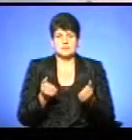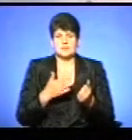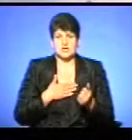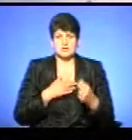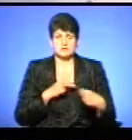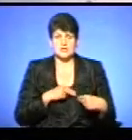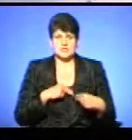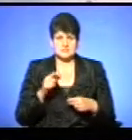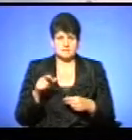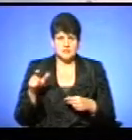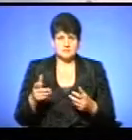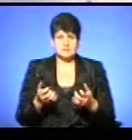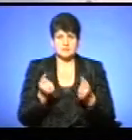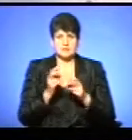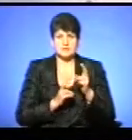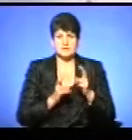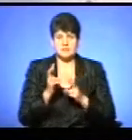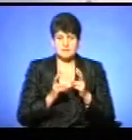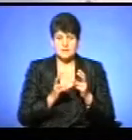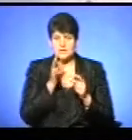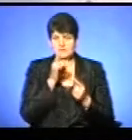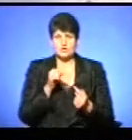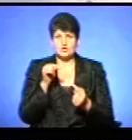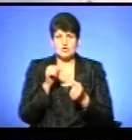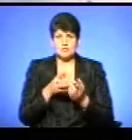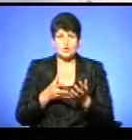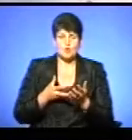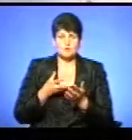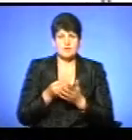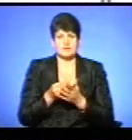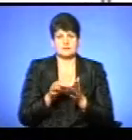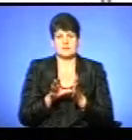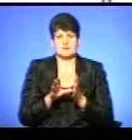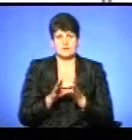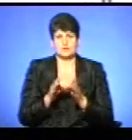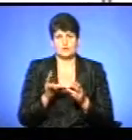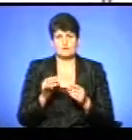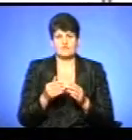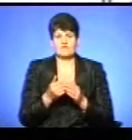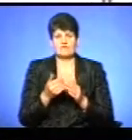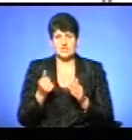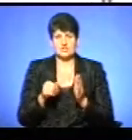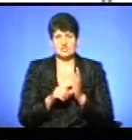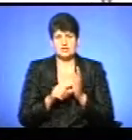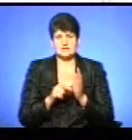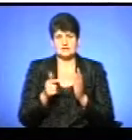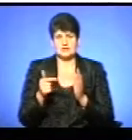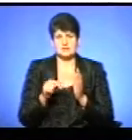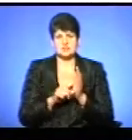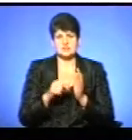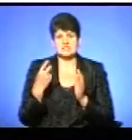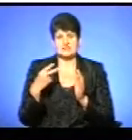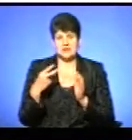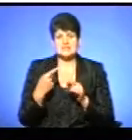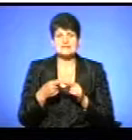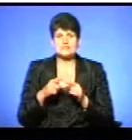питання утримання підприємства і своєчасного оплати за енергоносії. Від 6 гривень, то 6 копійкам, 6,20 – це в